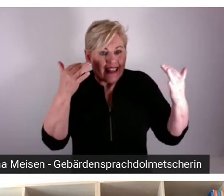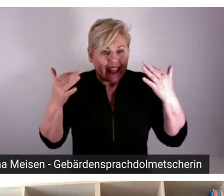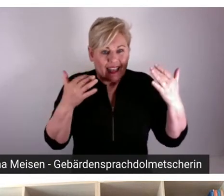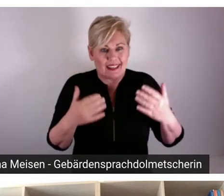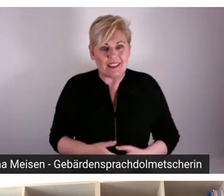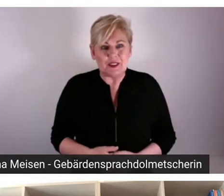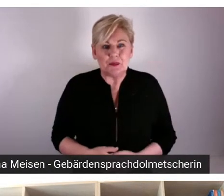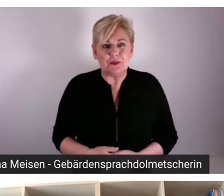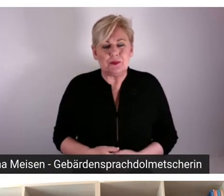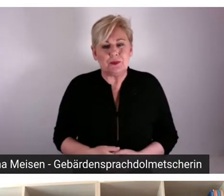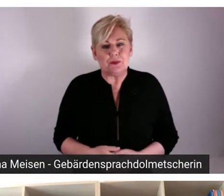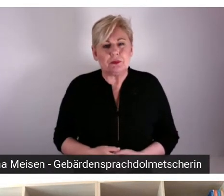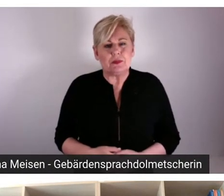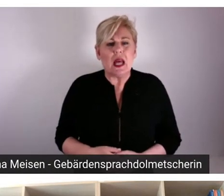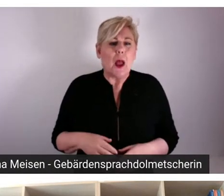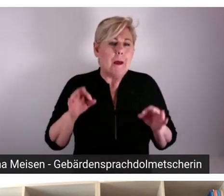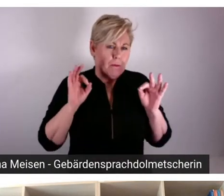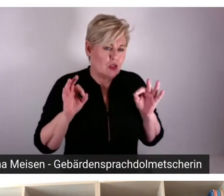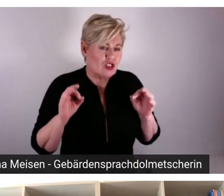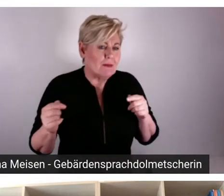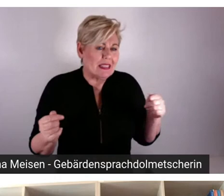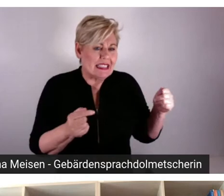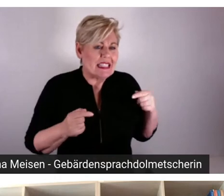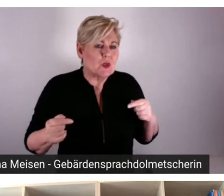gibt bestimmte